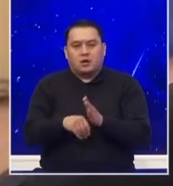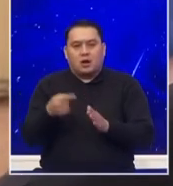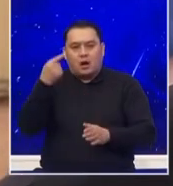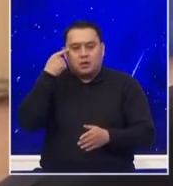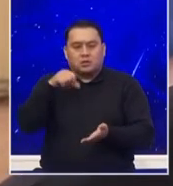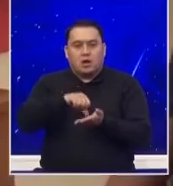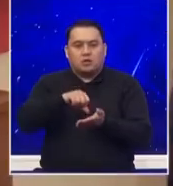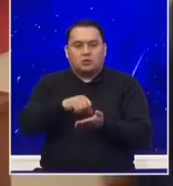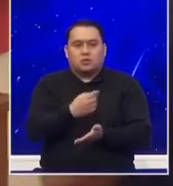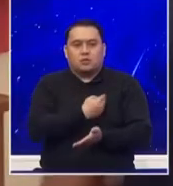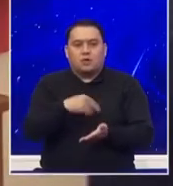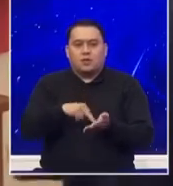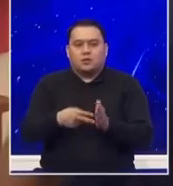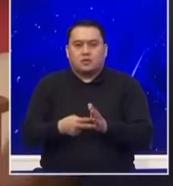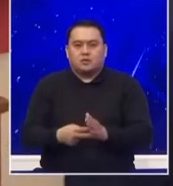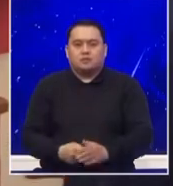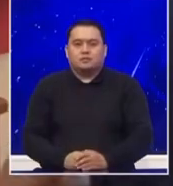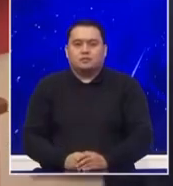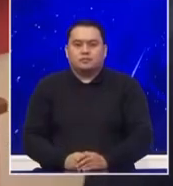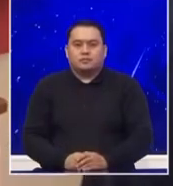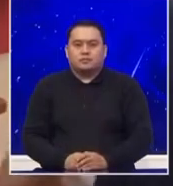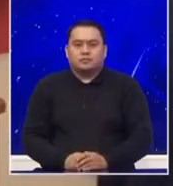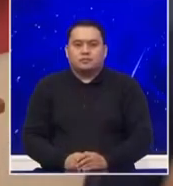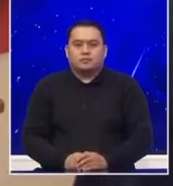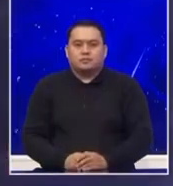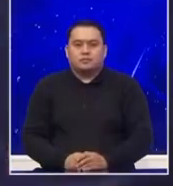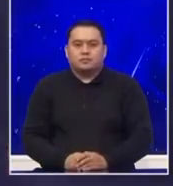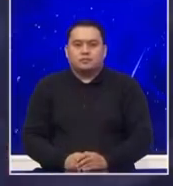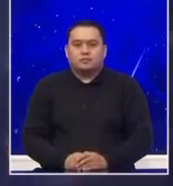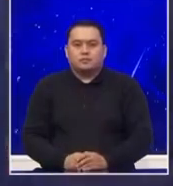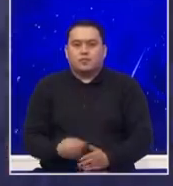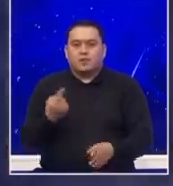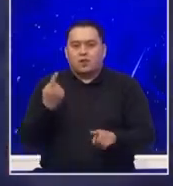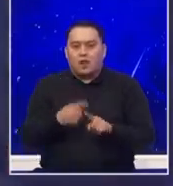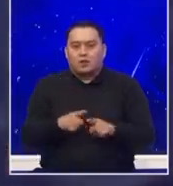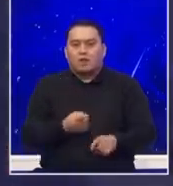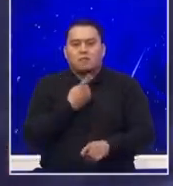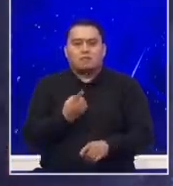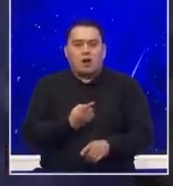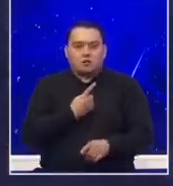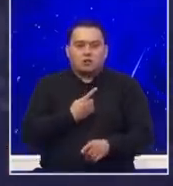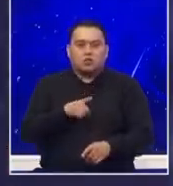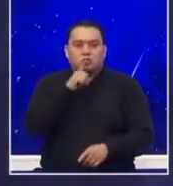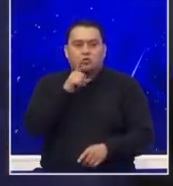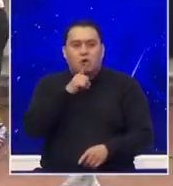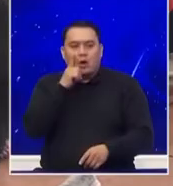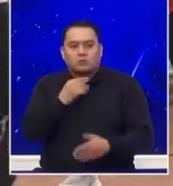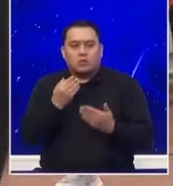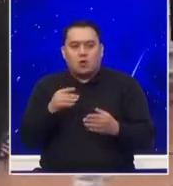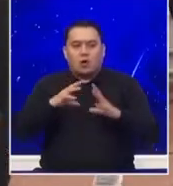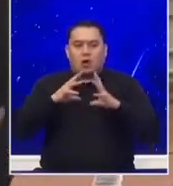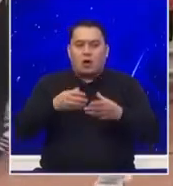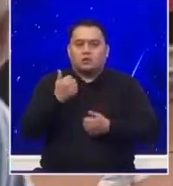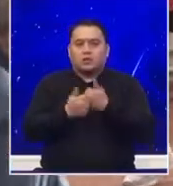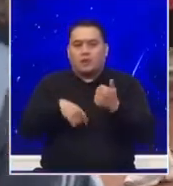Азияға қатысу болды. Нұржан Амангелді былтыр өткен ел біріншілігінде жүлдегер атанды. Техникалық шеберлігімен көзге түскен жас атлет биыл әлем